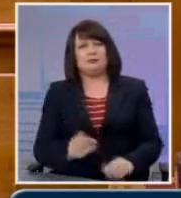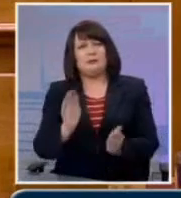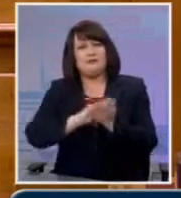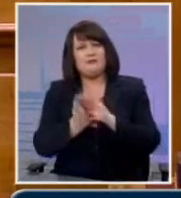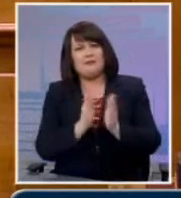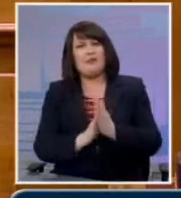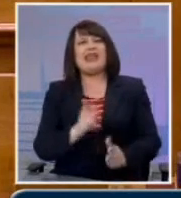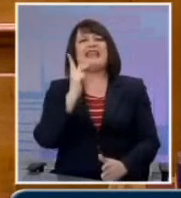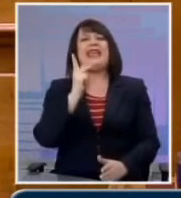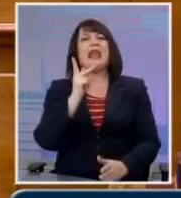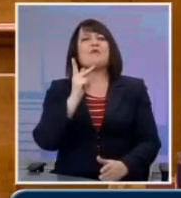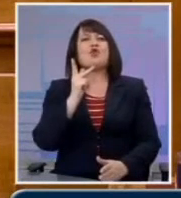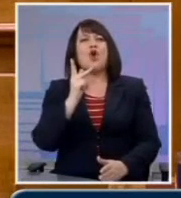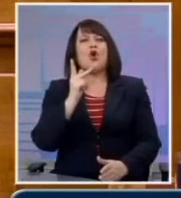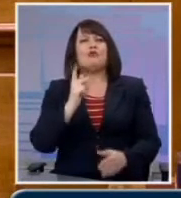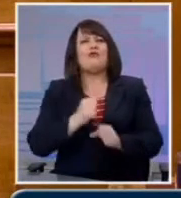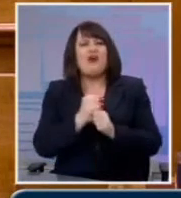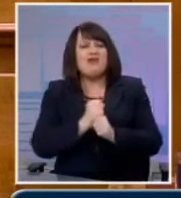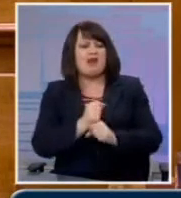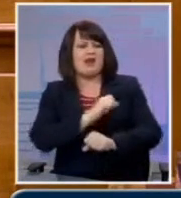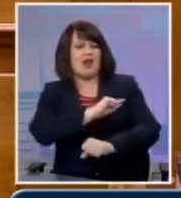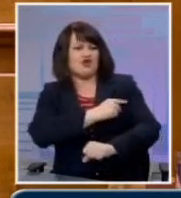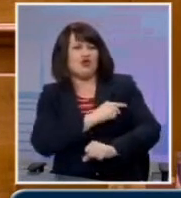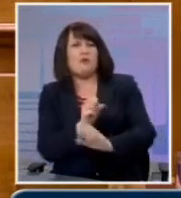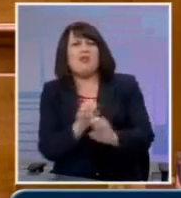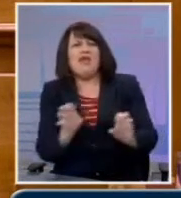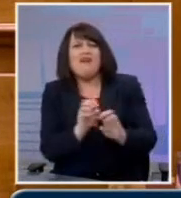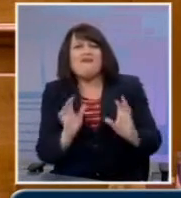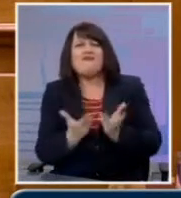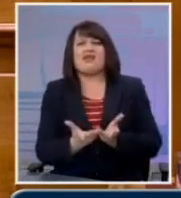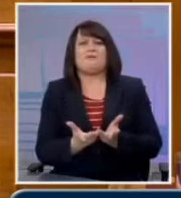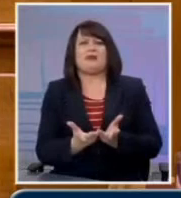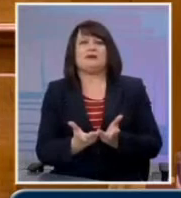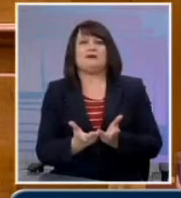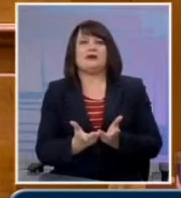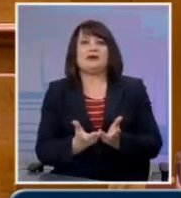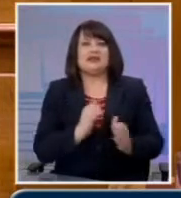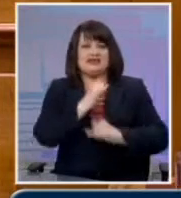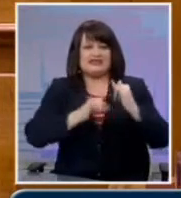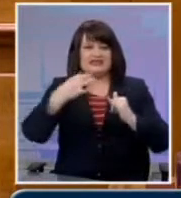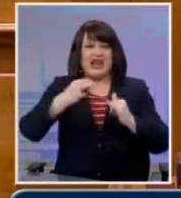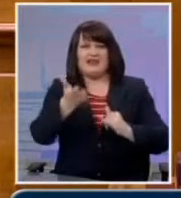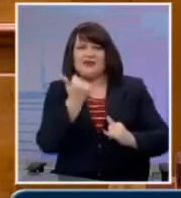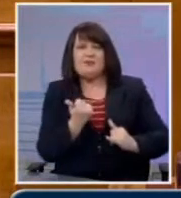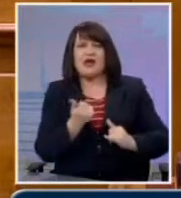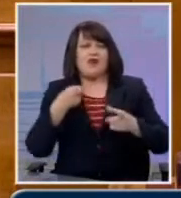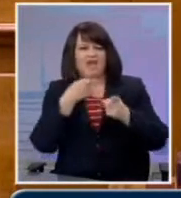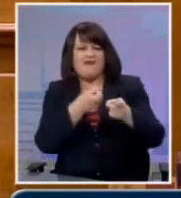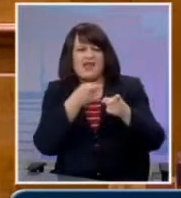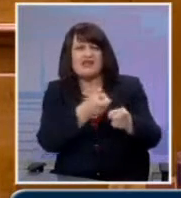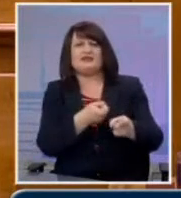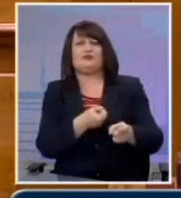του ΚΕΛΠΝΟ, που έδινε διαφημίσεις σε ανύπαρκτα site και σε εκβιαστές, σε